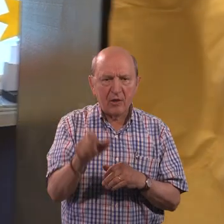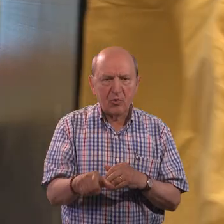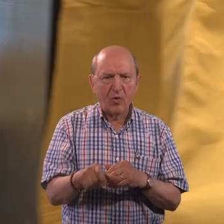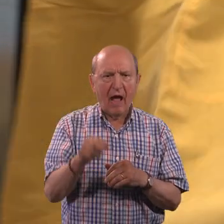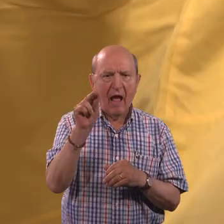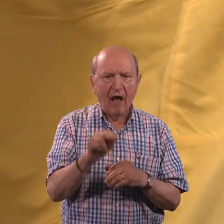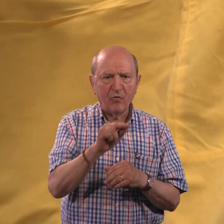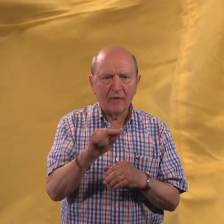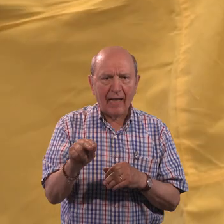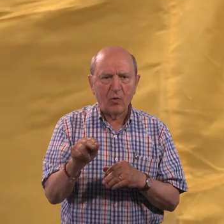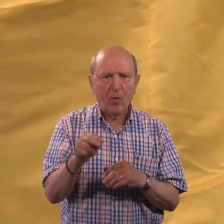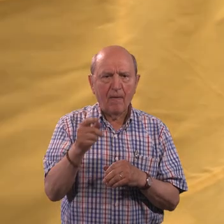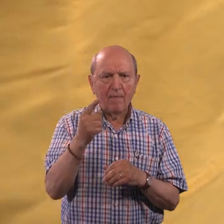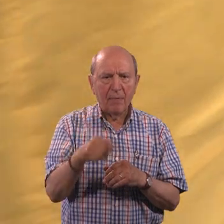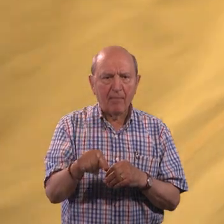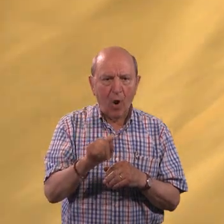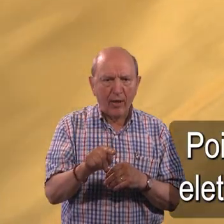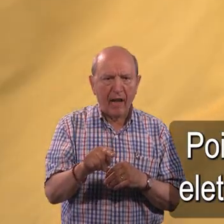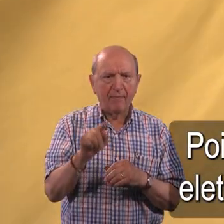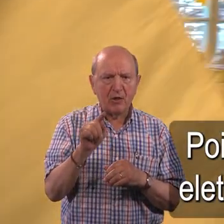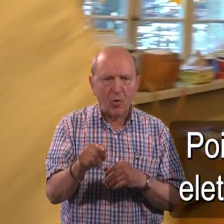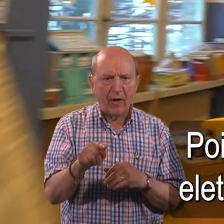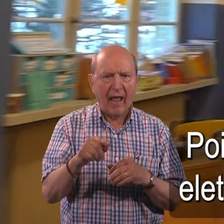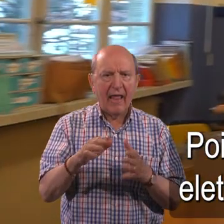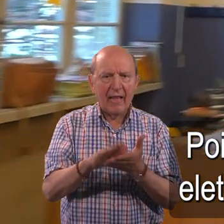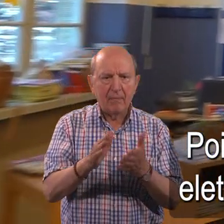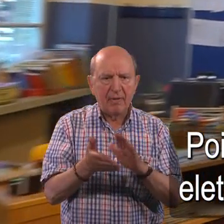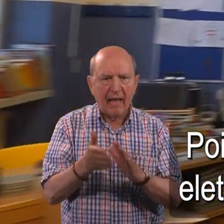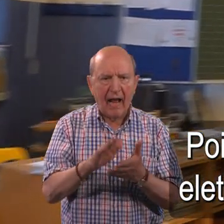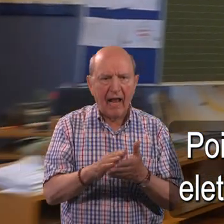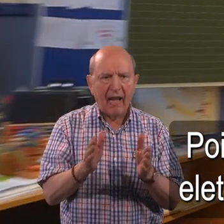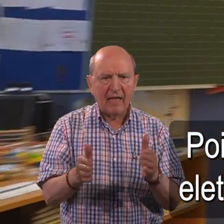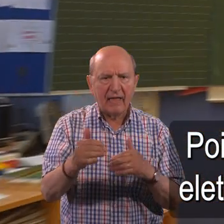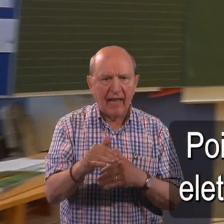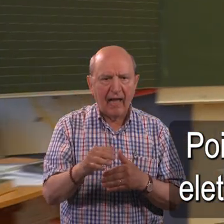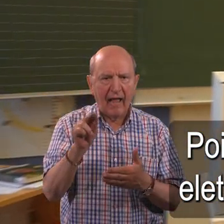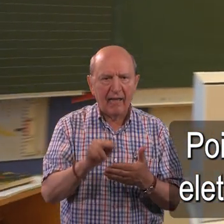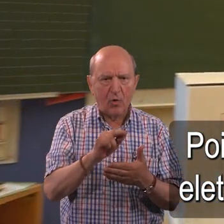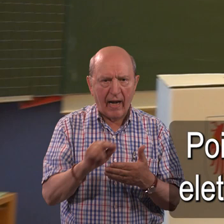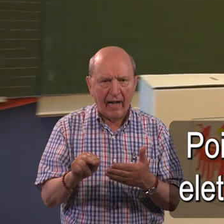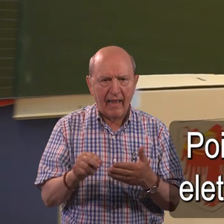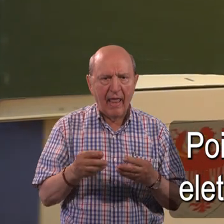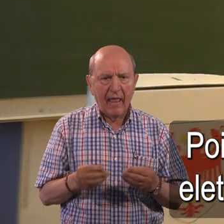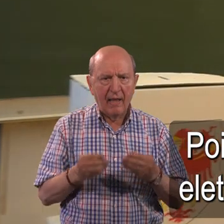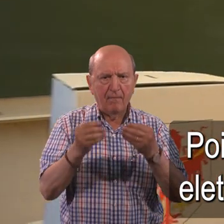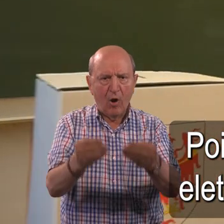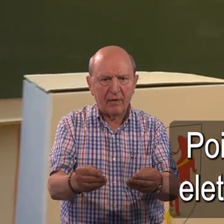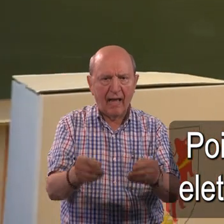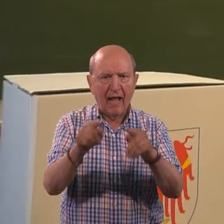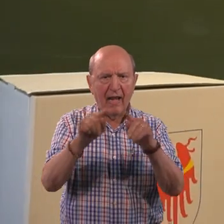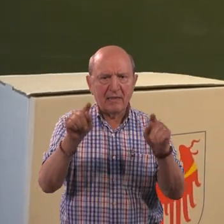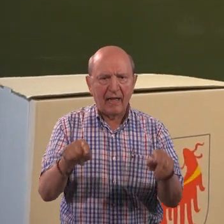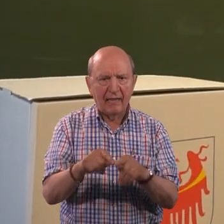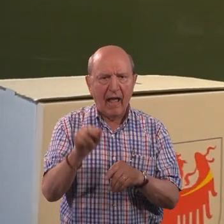il signor Rossi ha votato Poi il signor Rossi Ripiega la scheda elettorale E porta la scheda